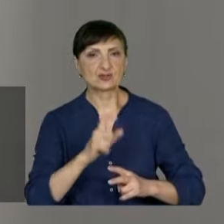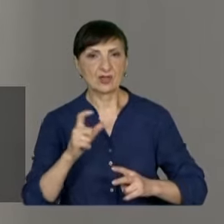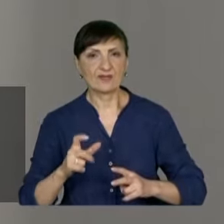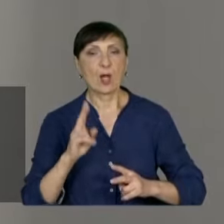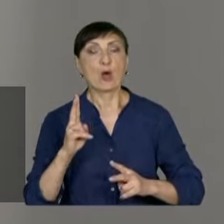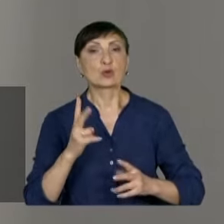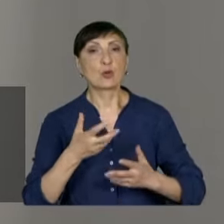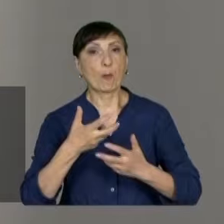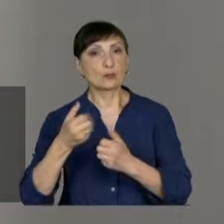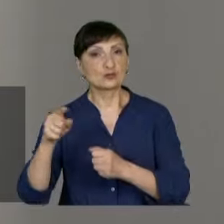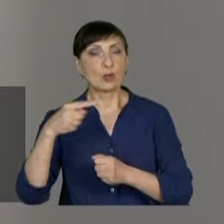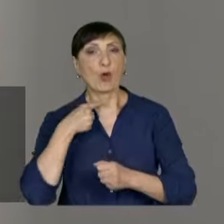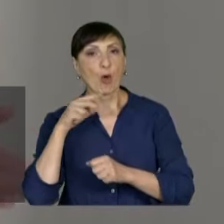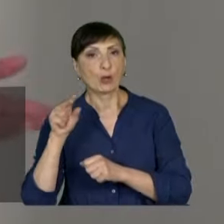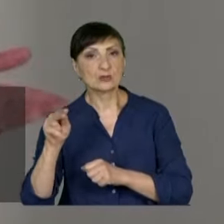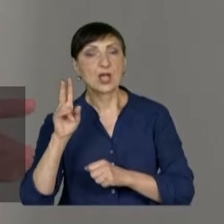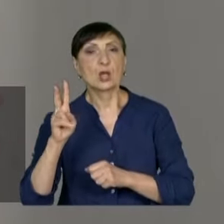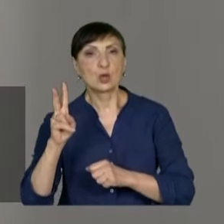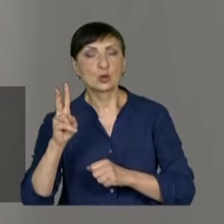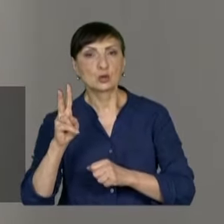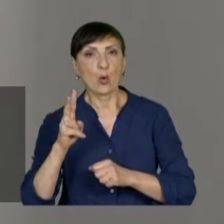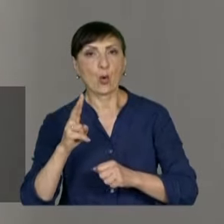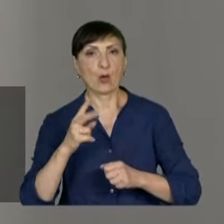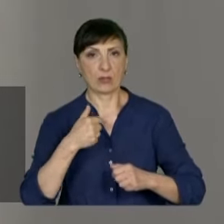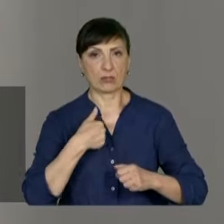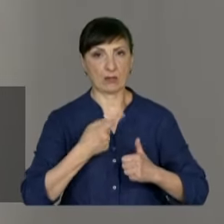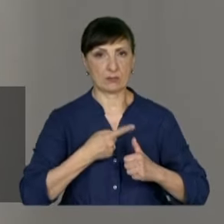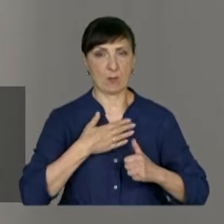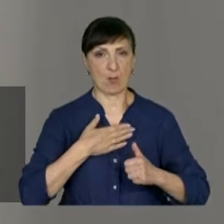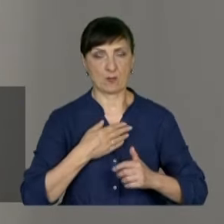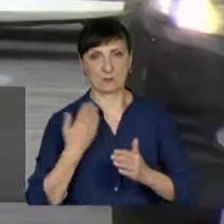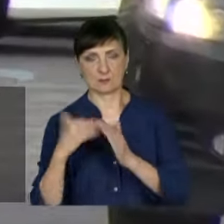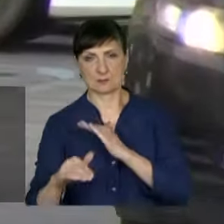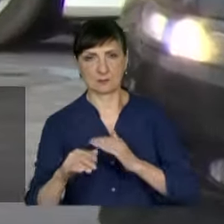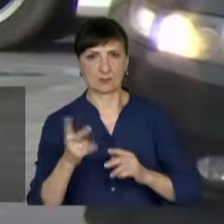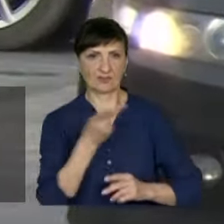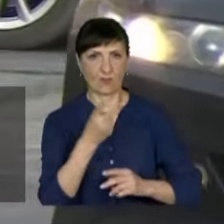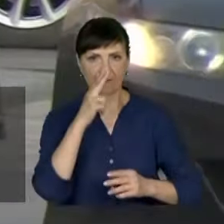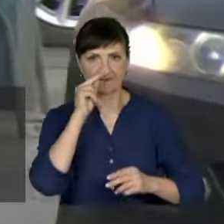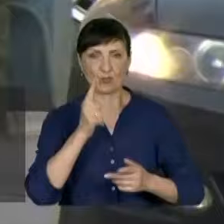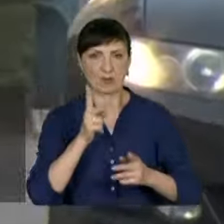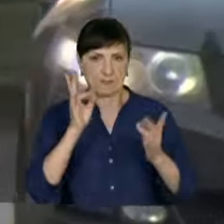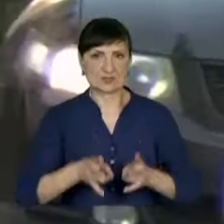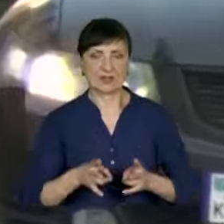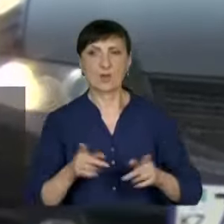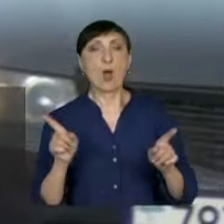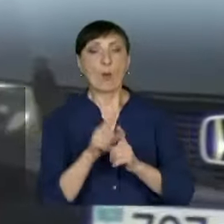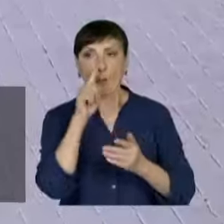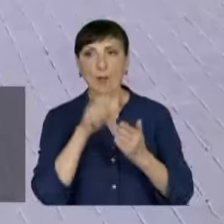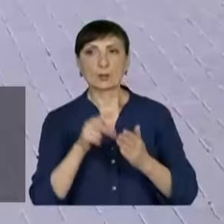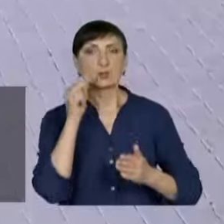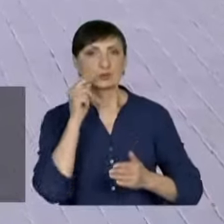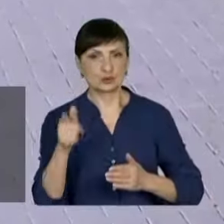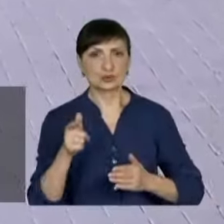кто получает голосовые сообщения, и тот, от чьего имени они приходят. В аналогичной ситуации чуть не оказался